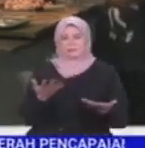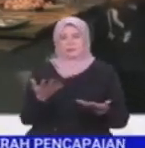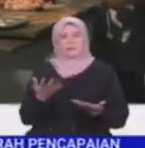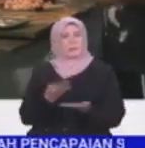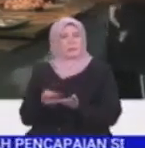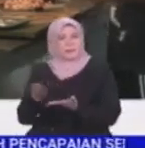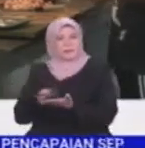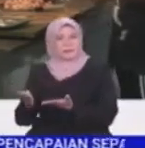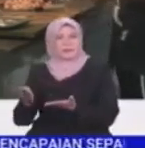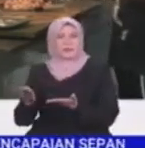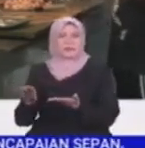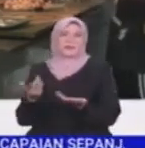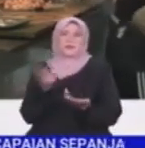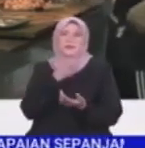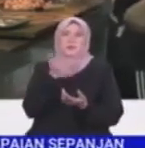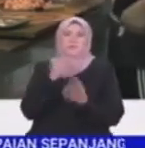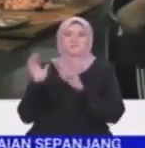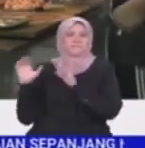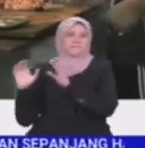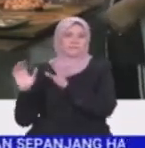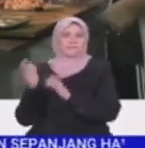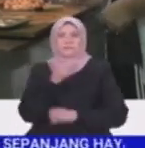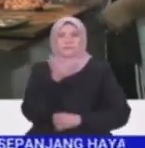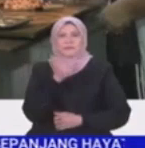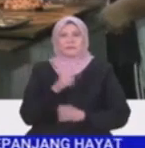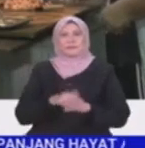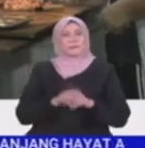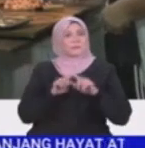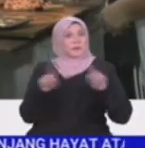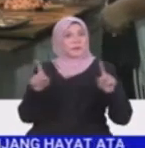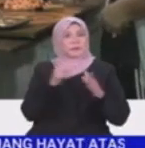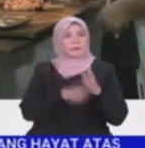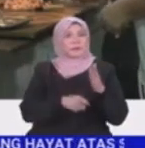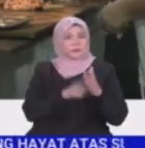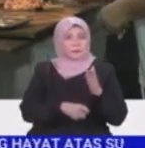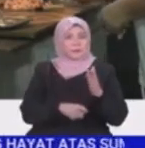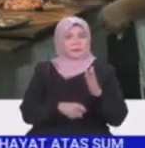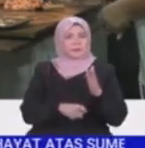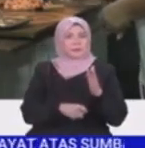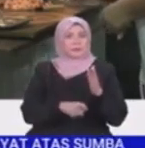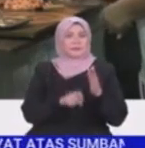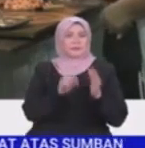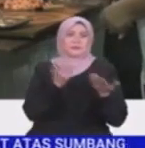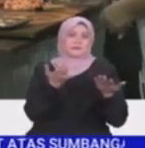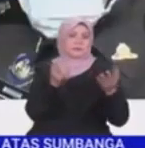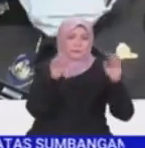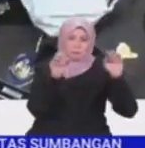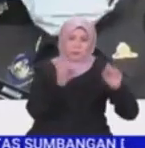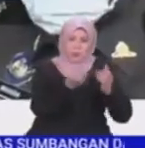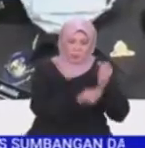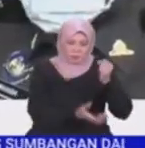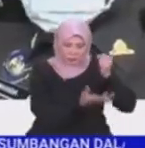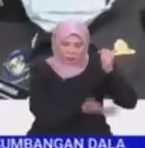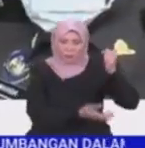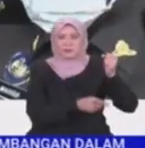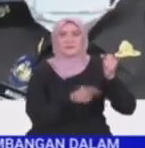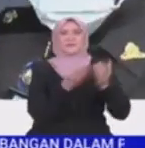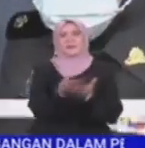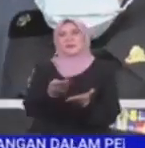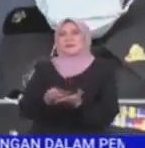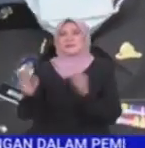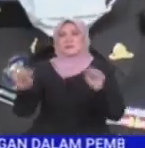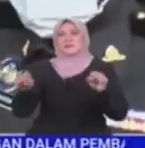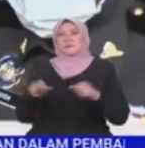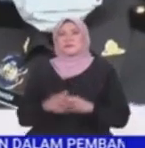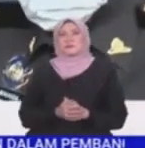kan tak ada lemak lah. Itu. Tapi harga memang yang tinggi, yang mampu, belilah. Pencapaian penguatkuasaan kita adalah